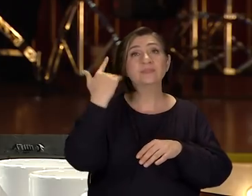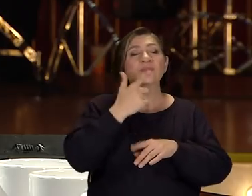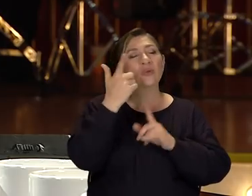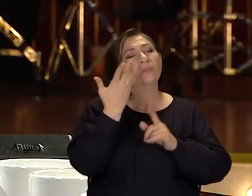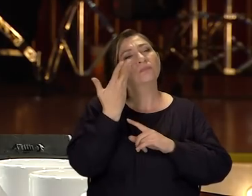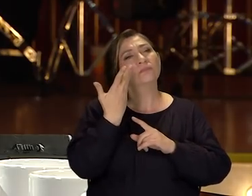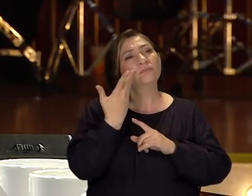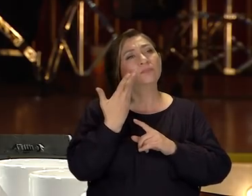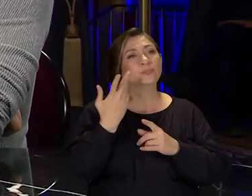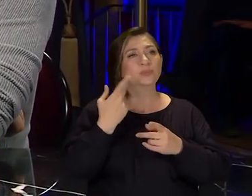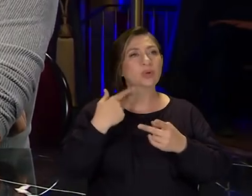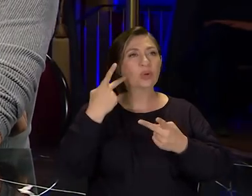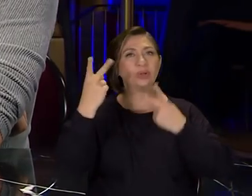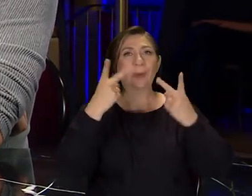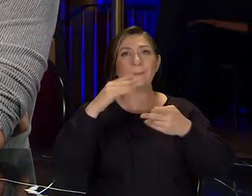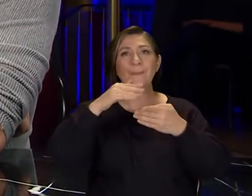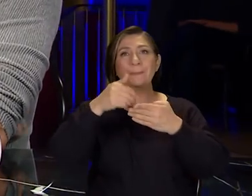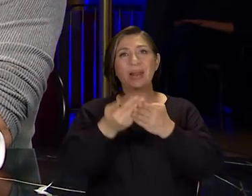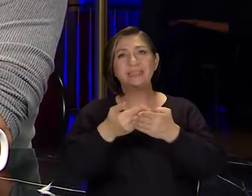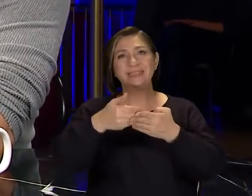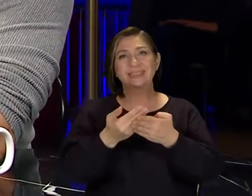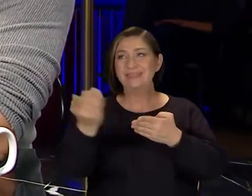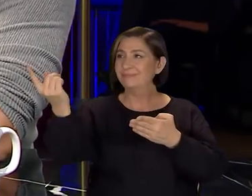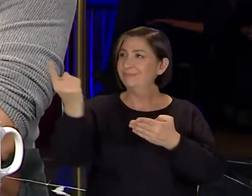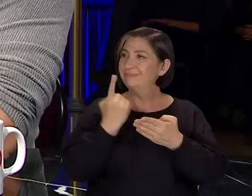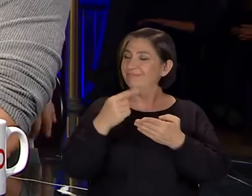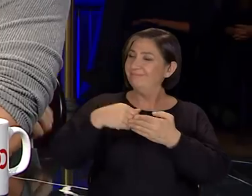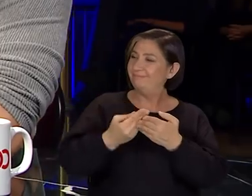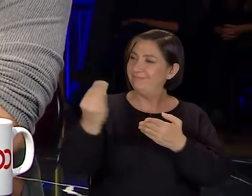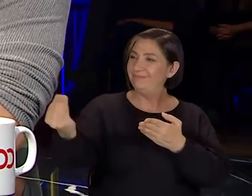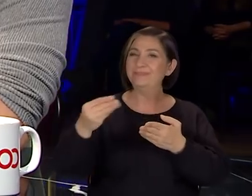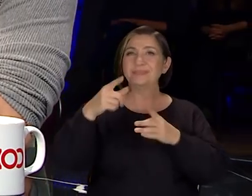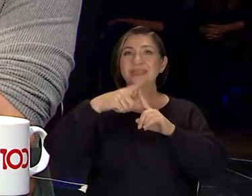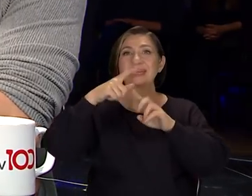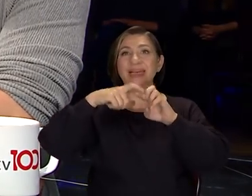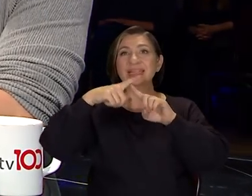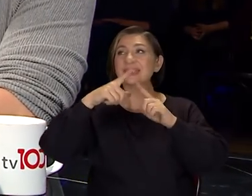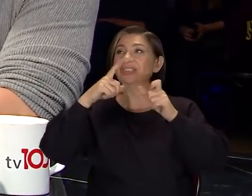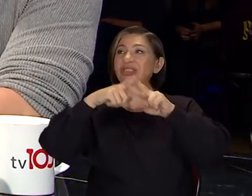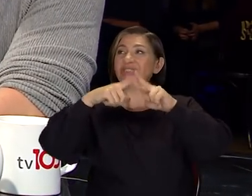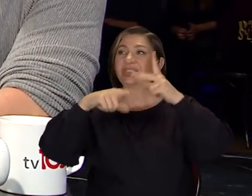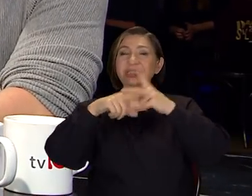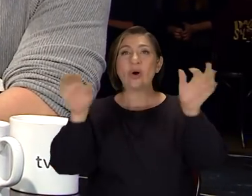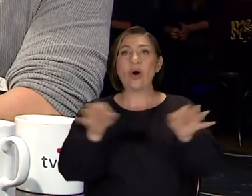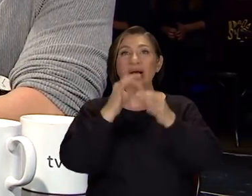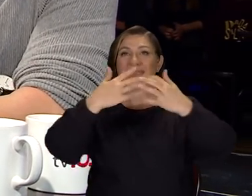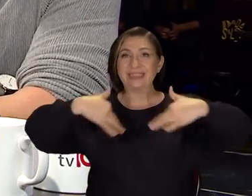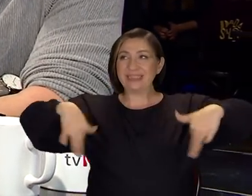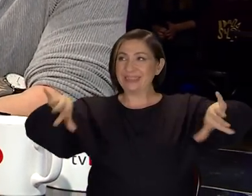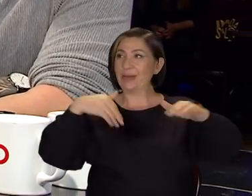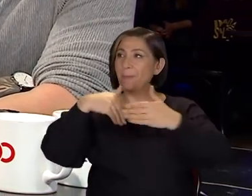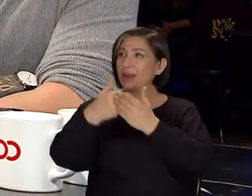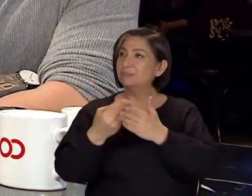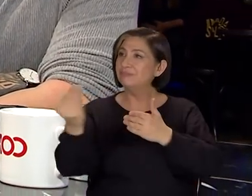videolara gösteri yapıyormuşuz. Bilet kesiyormuş gelenlere işte TRT Caz Orkestrası, rahmetli Süheyl abi, Süheyl Denizci, hmm, Erol